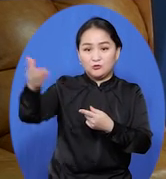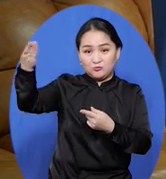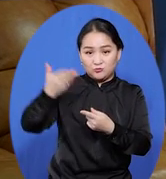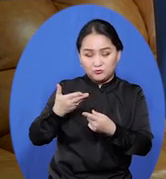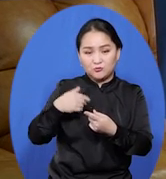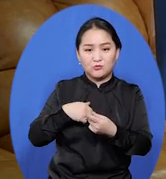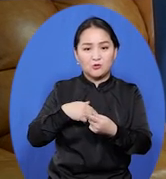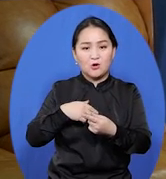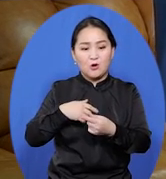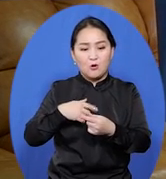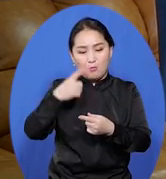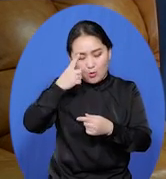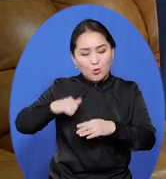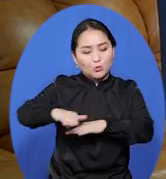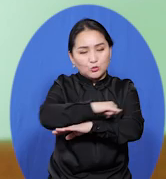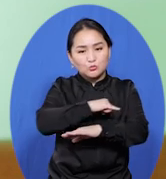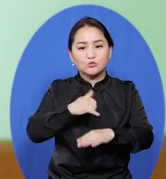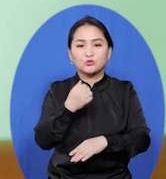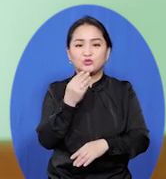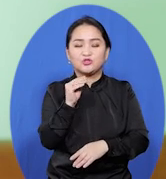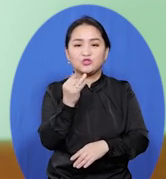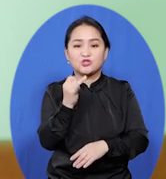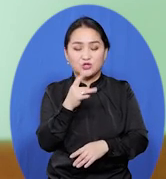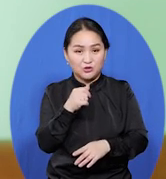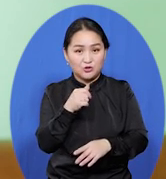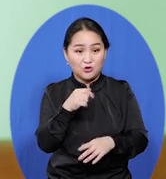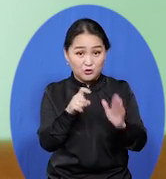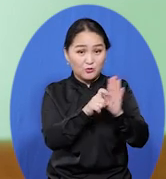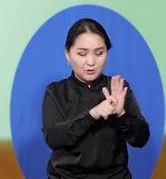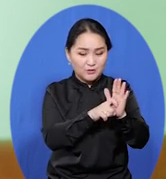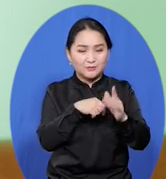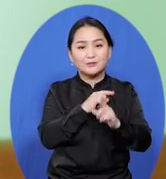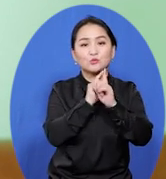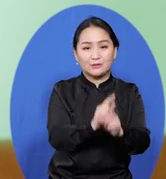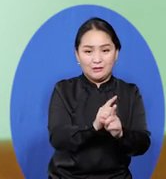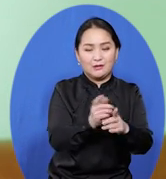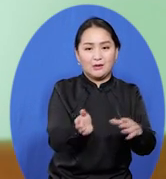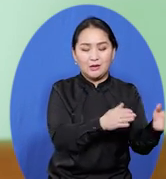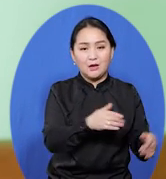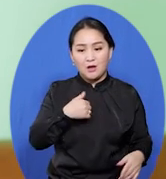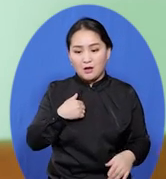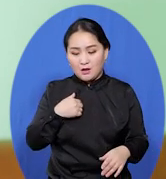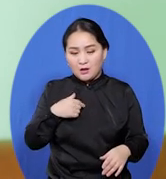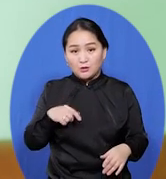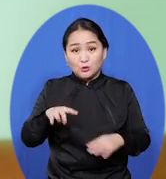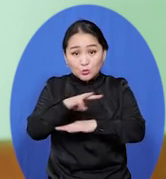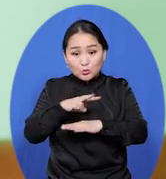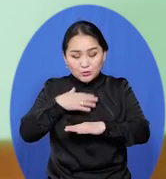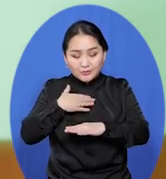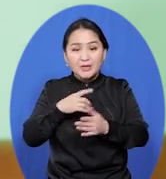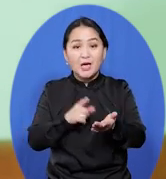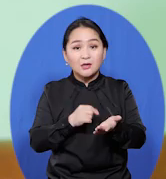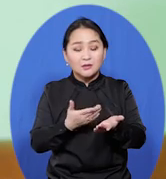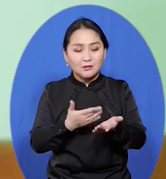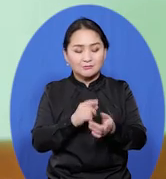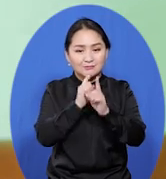бол улсын хэмжээний жишг хөтөлбөрт гаргаад тэрийг аль бий сур бид нар хэрэгжүүлэх хөрөнгөд хэрэгжүүлэл явж байгаа шүү дээ. А орон нутг бол яг манай хэрэгцээтэй байна гэдэг юм олж харж